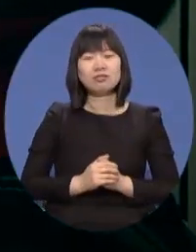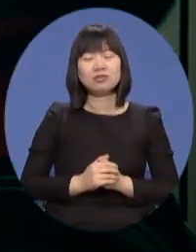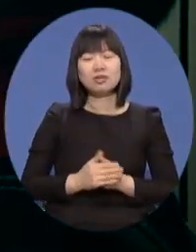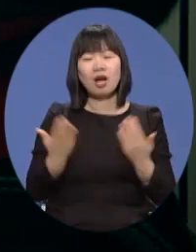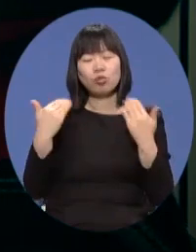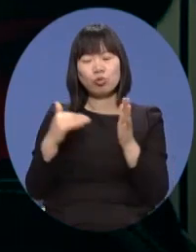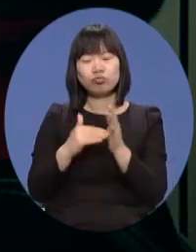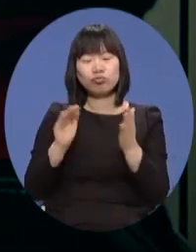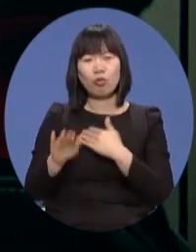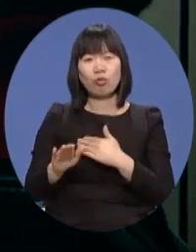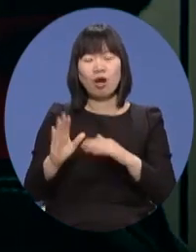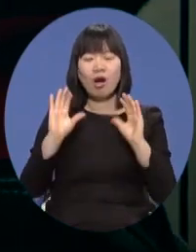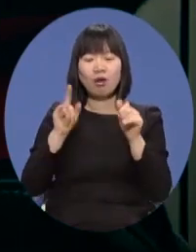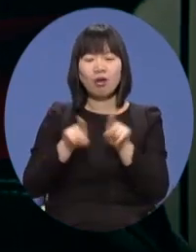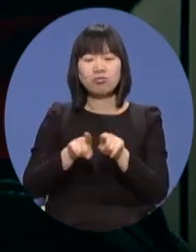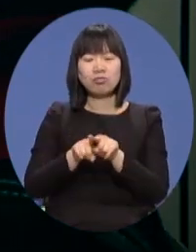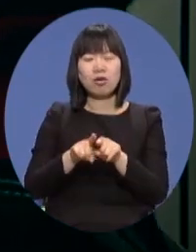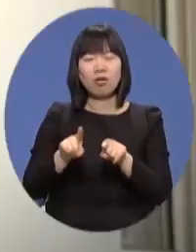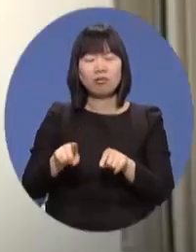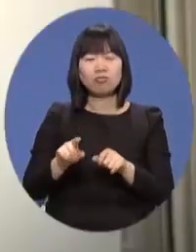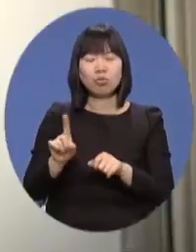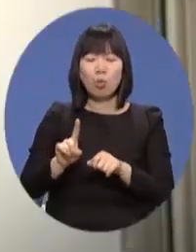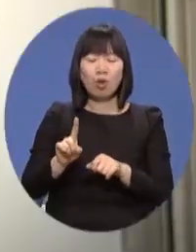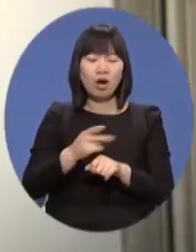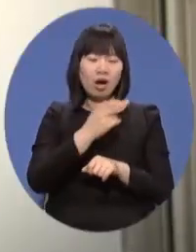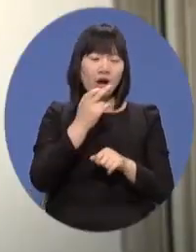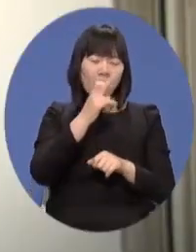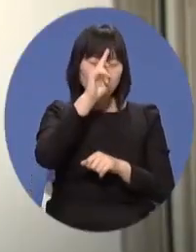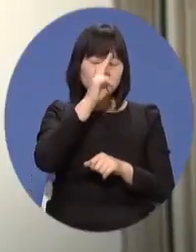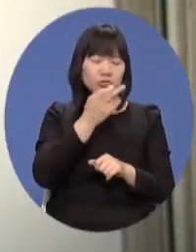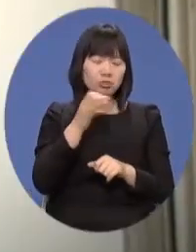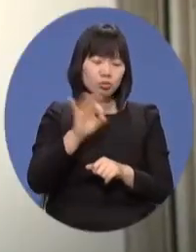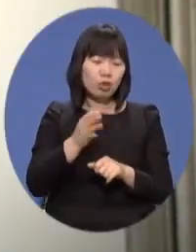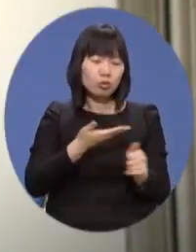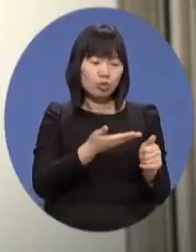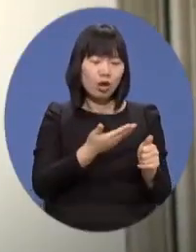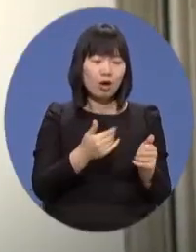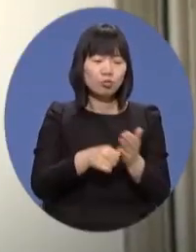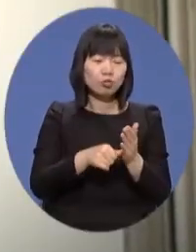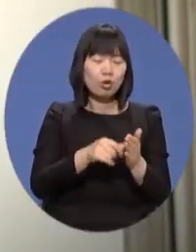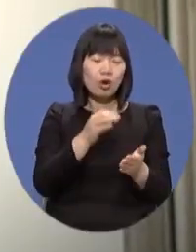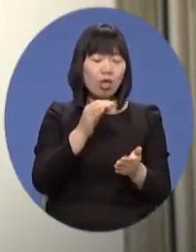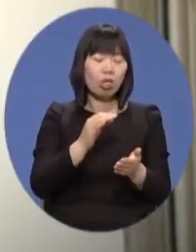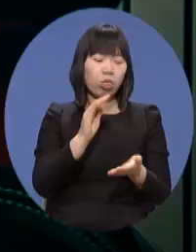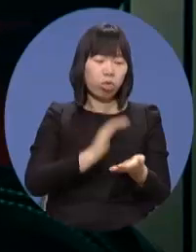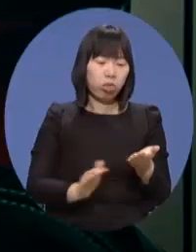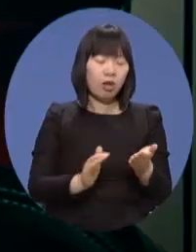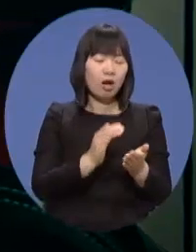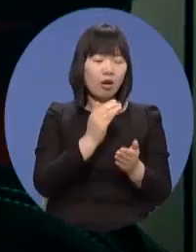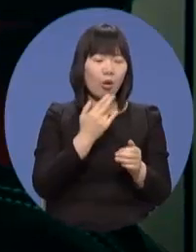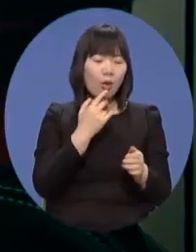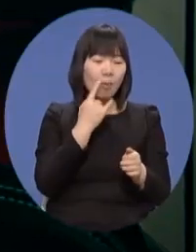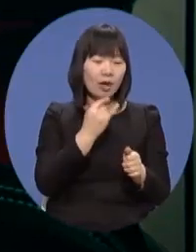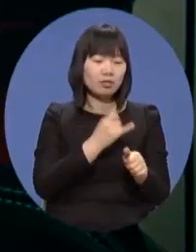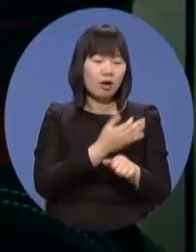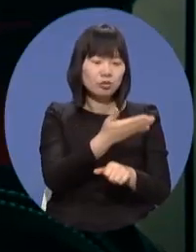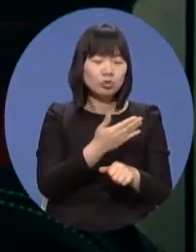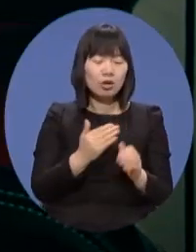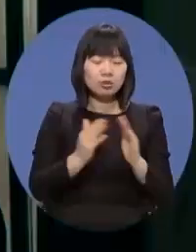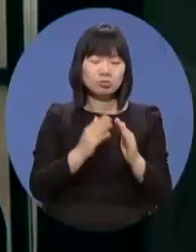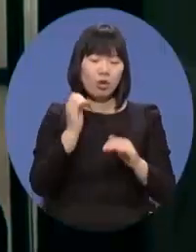학교 끝나면 애들이랑 학교에서 급식 나오고 학용품 떨어지면 엄마가 다 사주고 집에 간식 장뜩